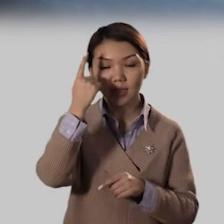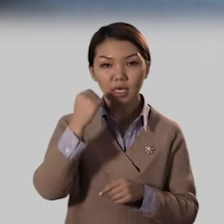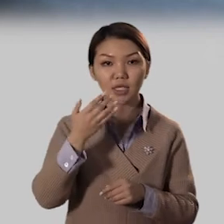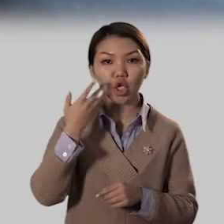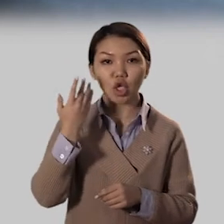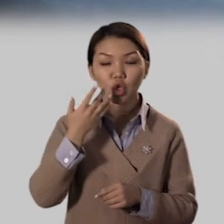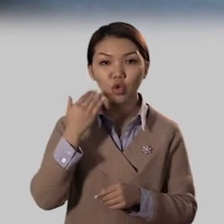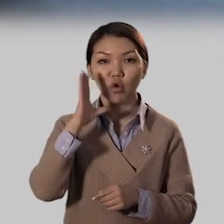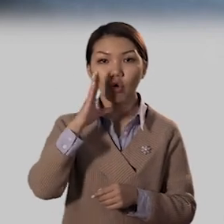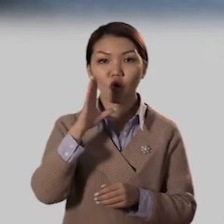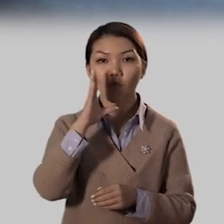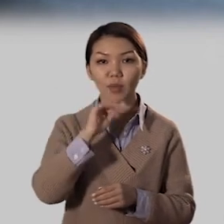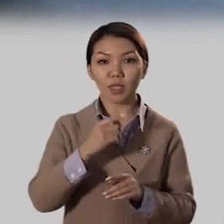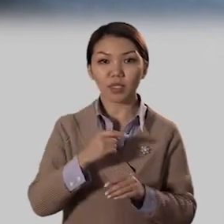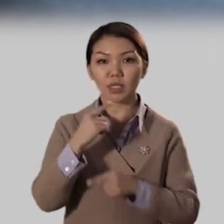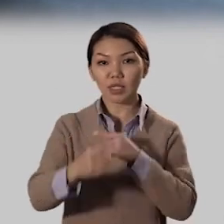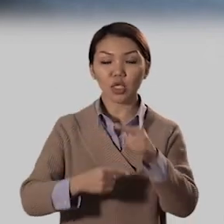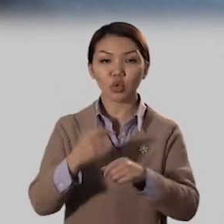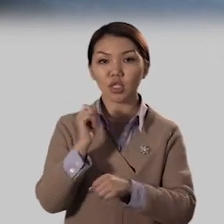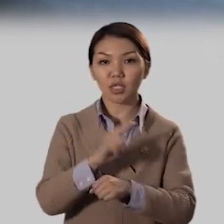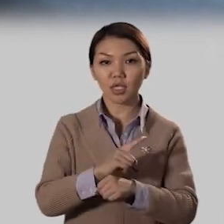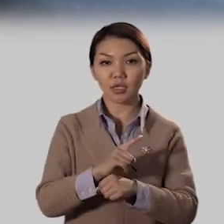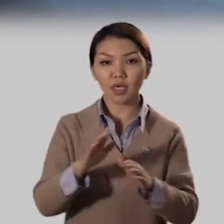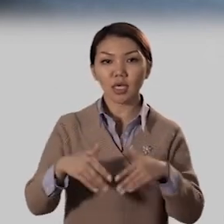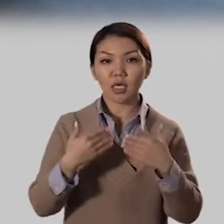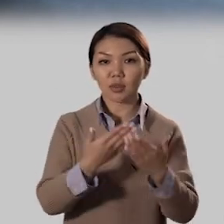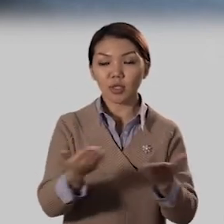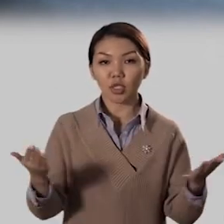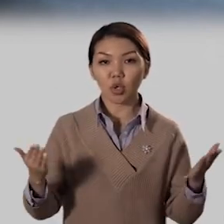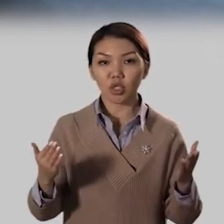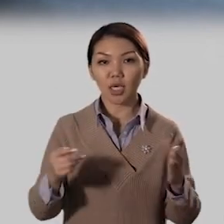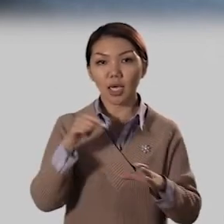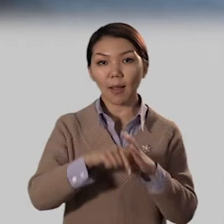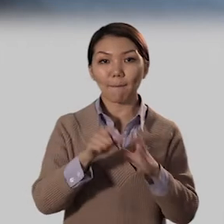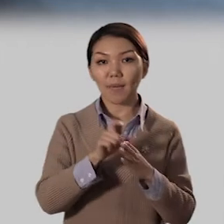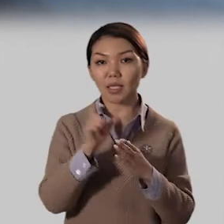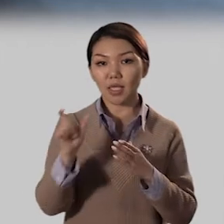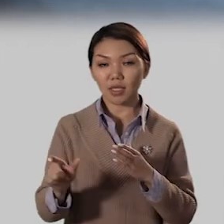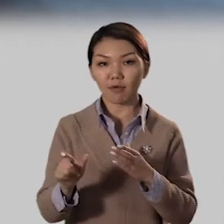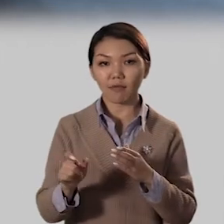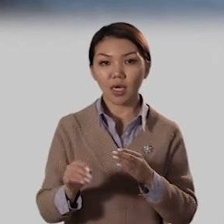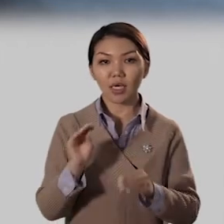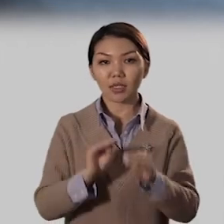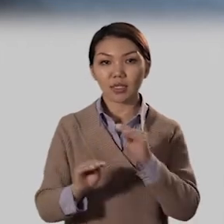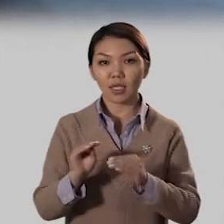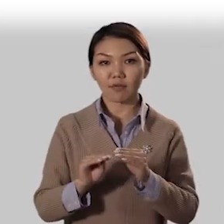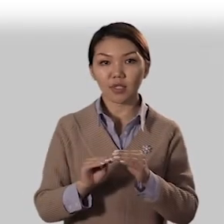со следующим заданием из предложенных компонентов составьте схему